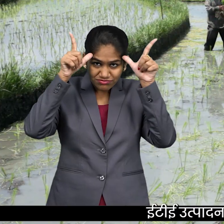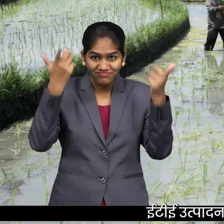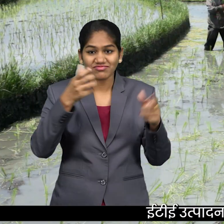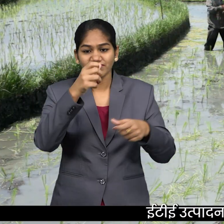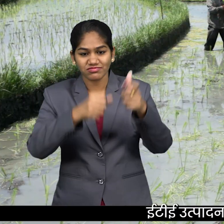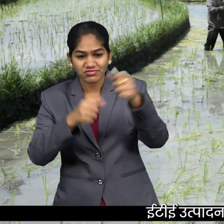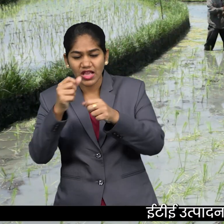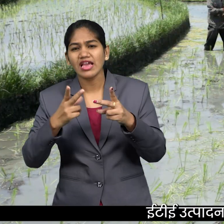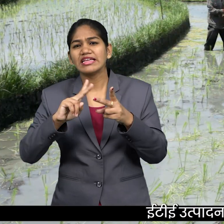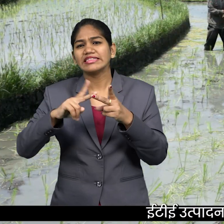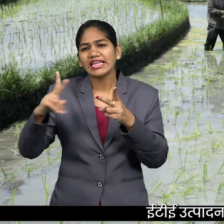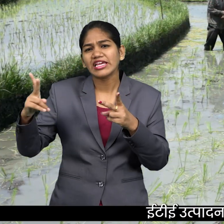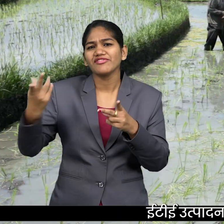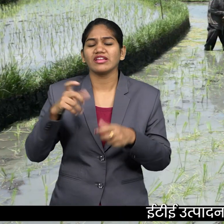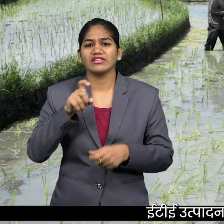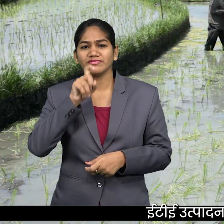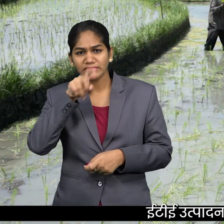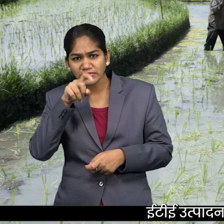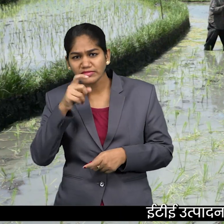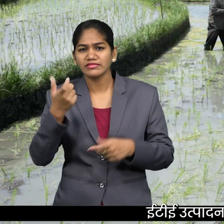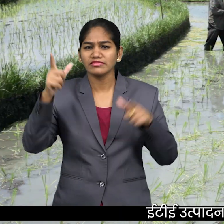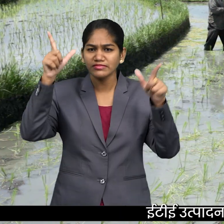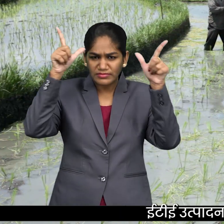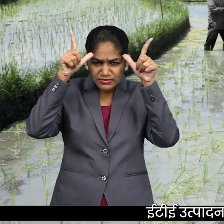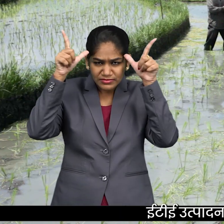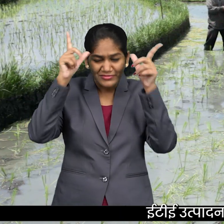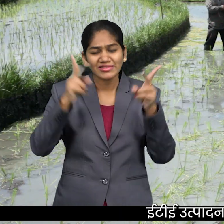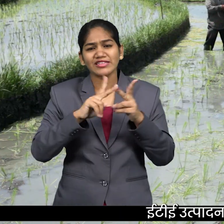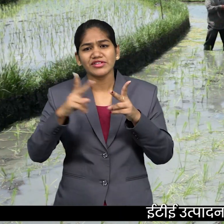ईटीई उत्पादनासाठी शेतजमिनीचा वापर.